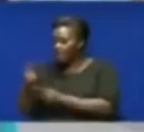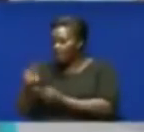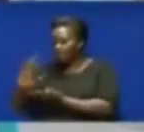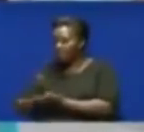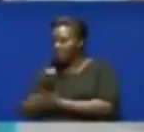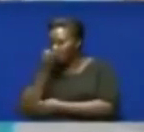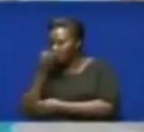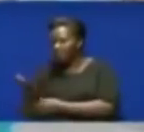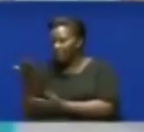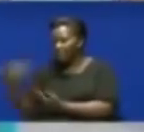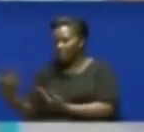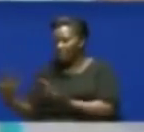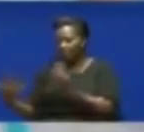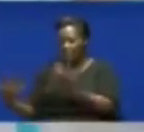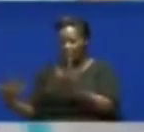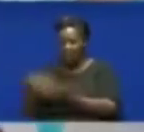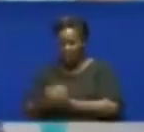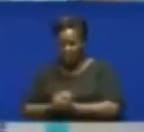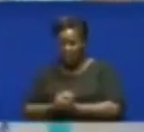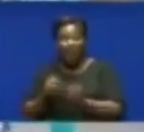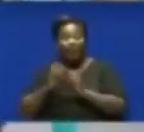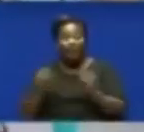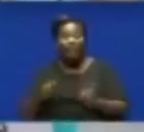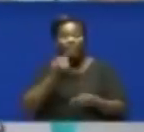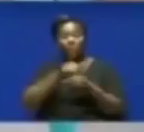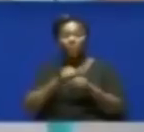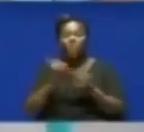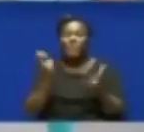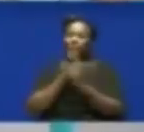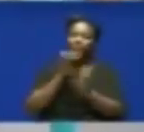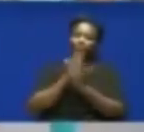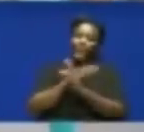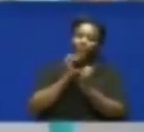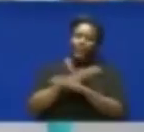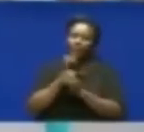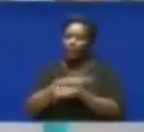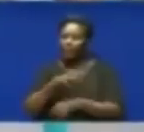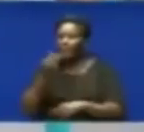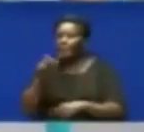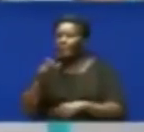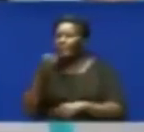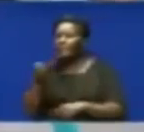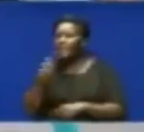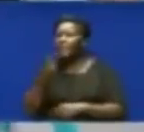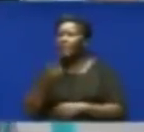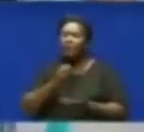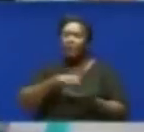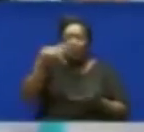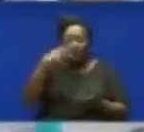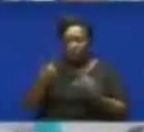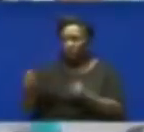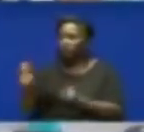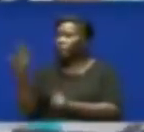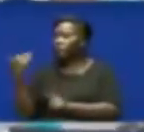katika mikono. Lakini kumekuwa na malalamiko kwamba dawa zinauzwa bei iliyo tofauti na mwanzo. Kwamba mtu ananunua kwa